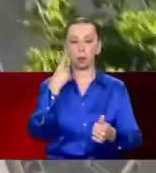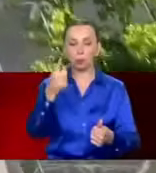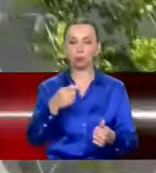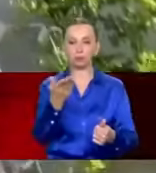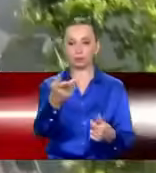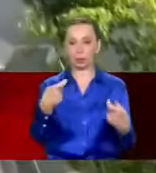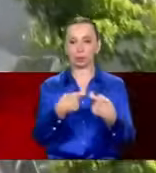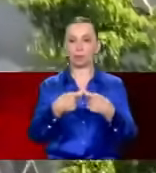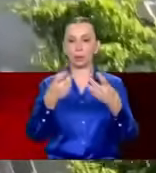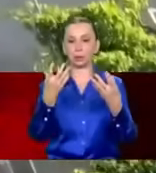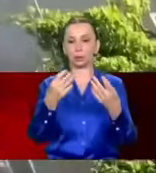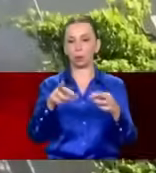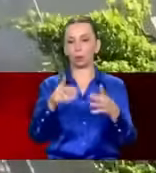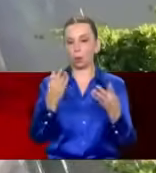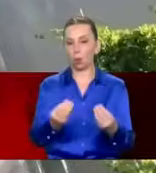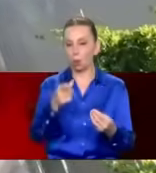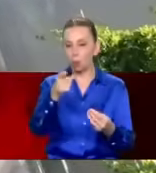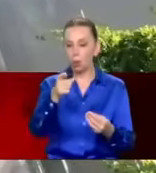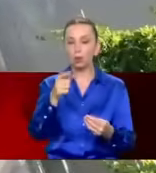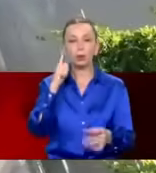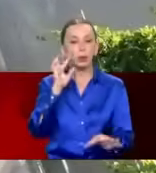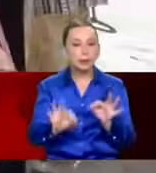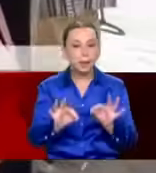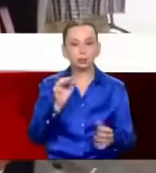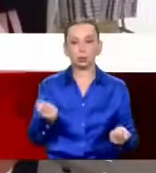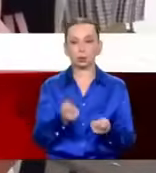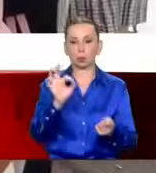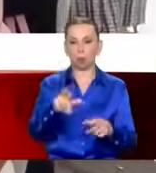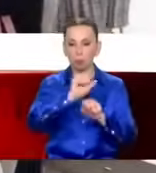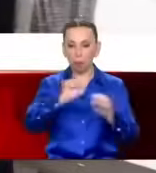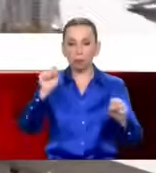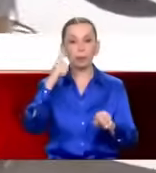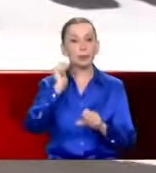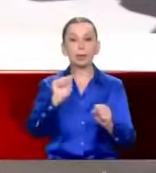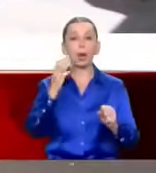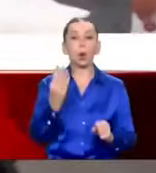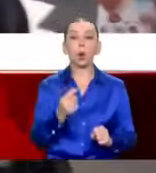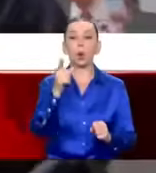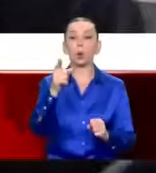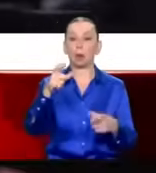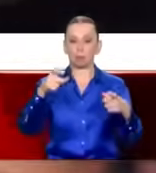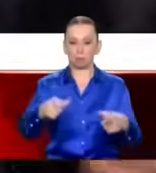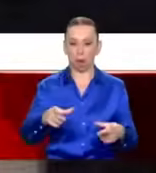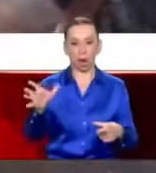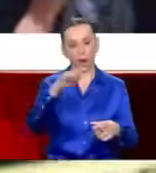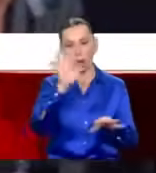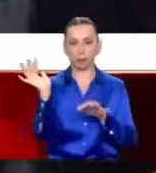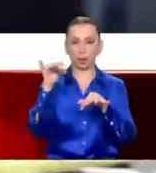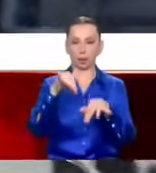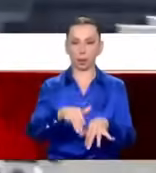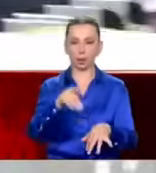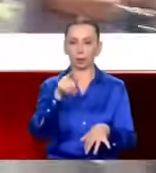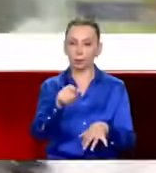savaş alanına dönen sokakta hasar tespit çalışması başladı. Patlamadan zarar gören mahalle sakinleri işte bu alana geldi.